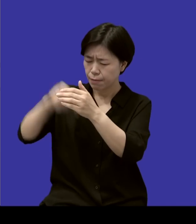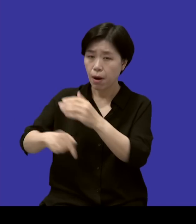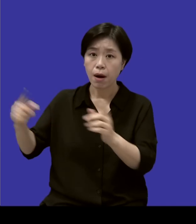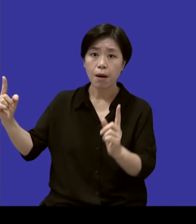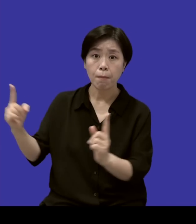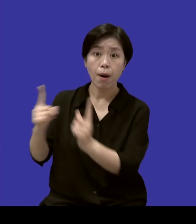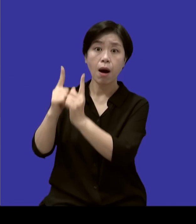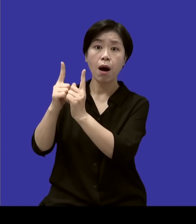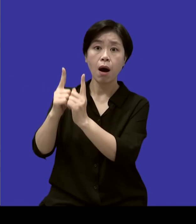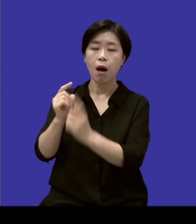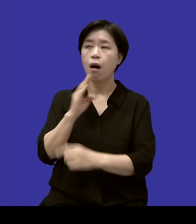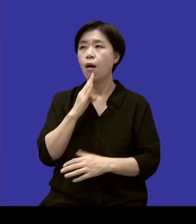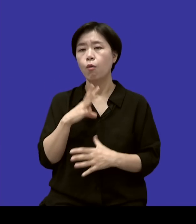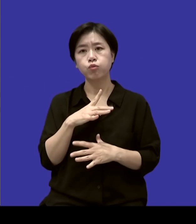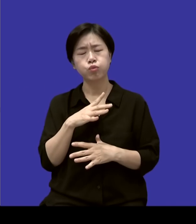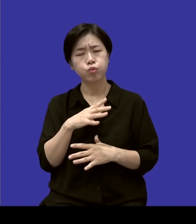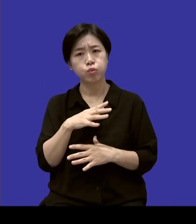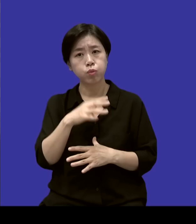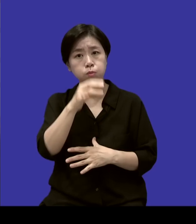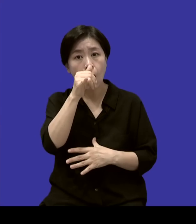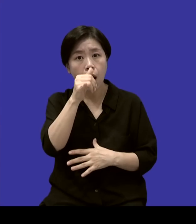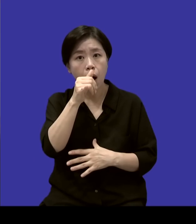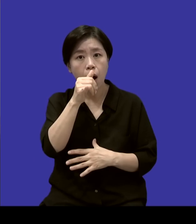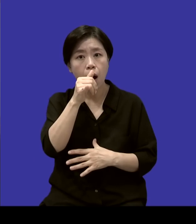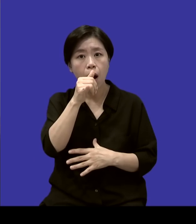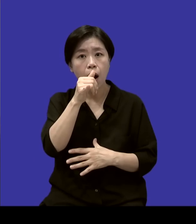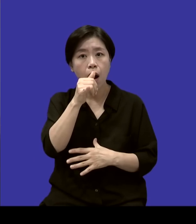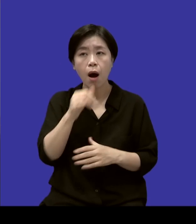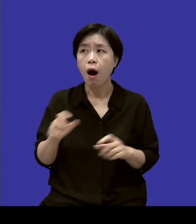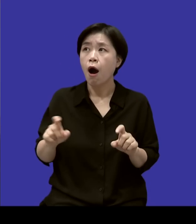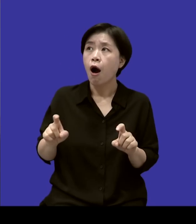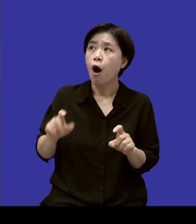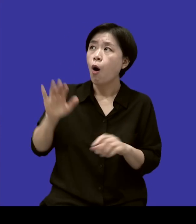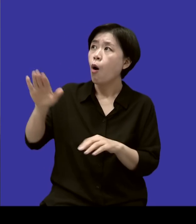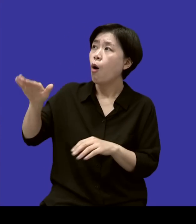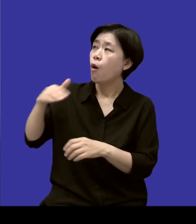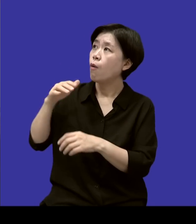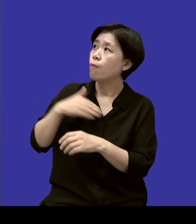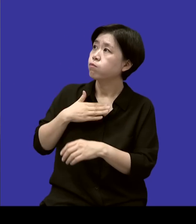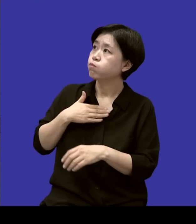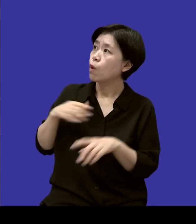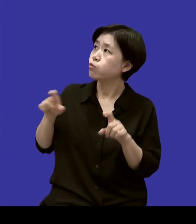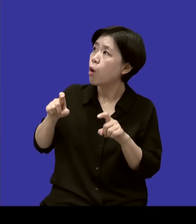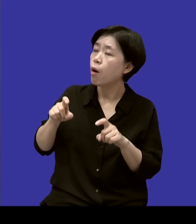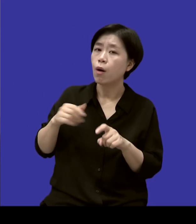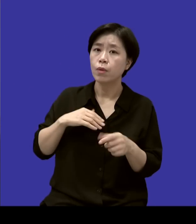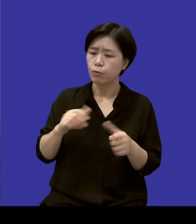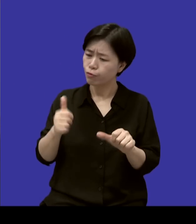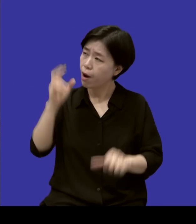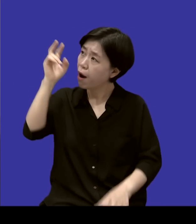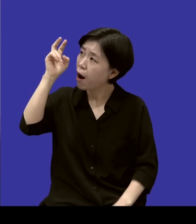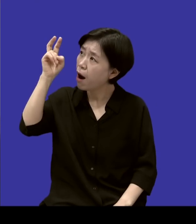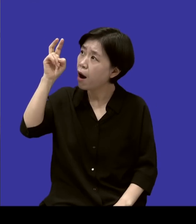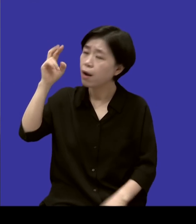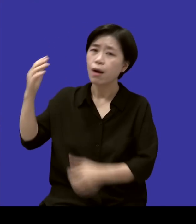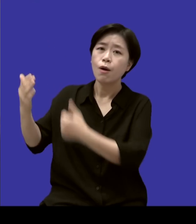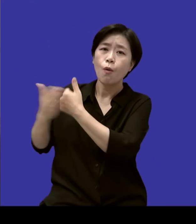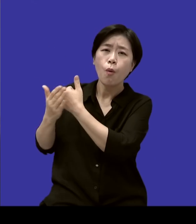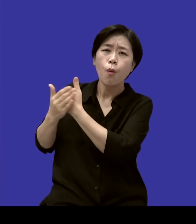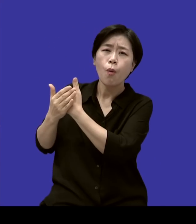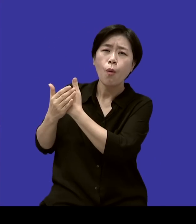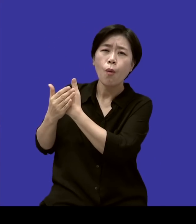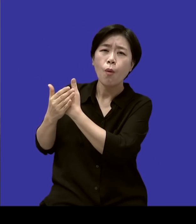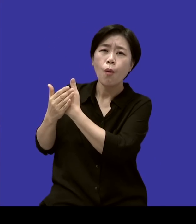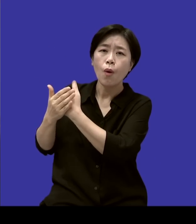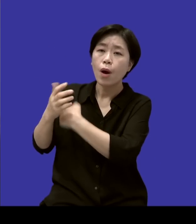것을 이렇게 무서운 거구나. 네. 그러면서 하나님 저 무서워요. 나 죽을 것 같아요. 하나님 도와주세요. 그런데